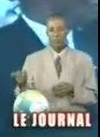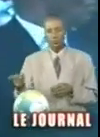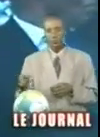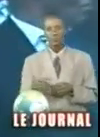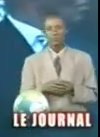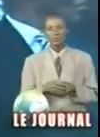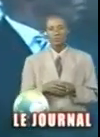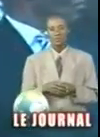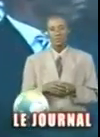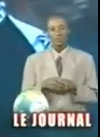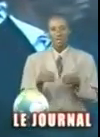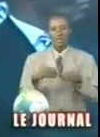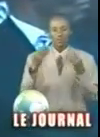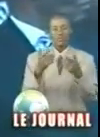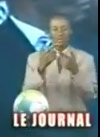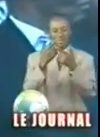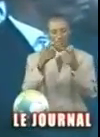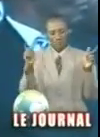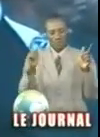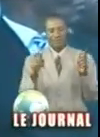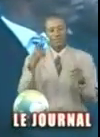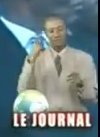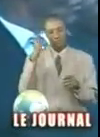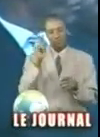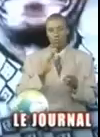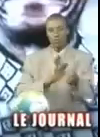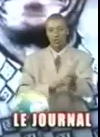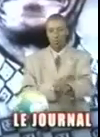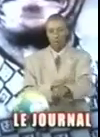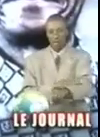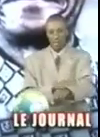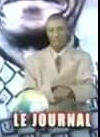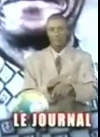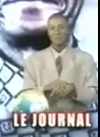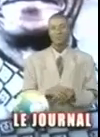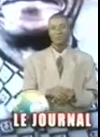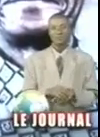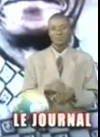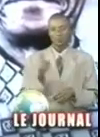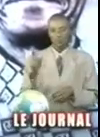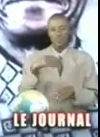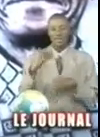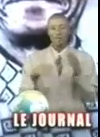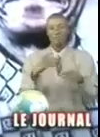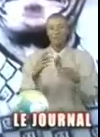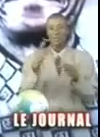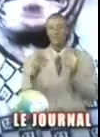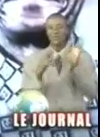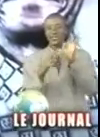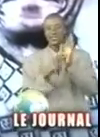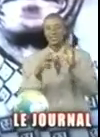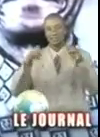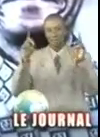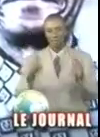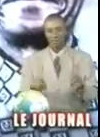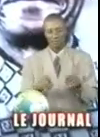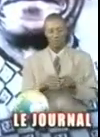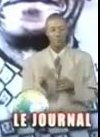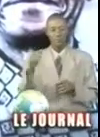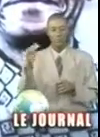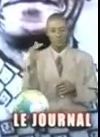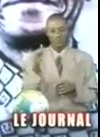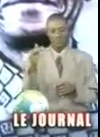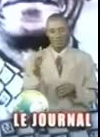recouvré la liberté le 11 février 1990 au terme de 27 ans de prison. Il est décédé le 5 décembre